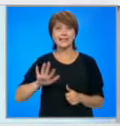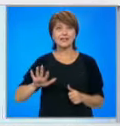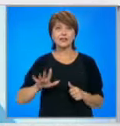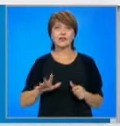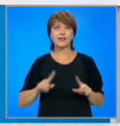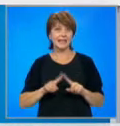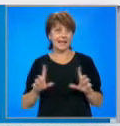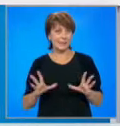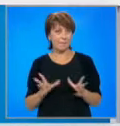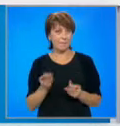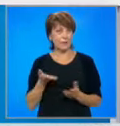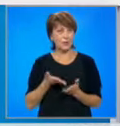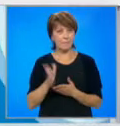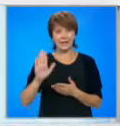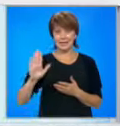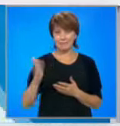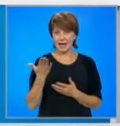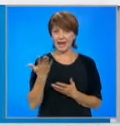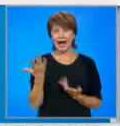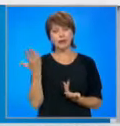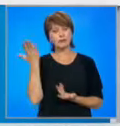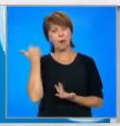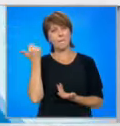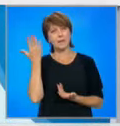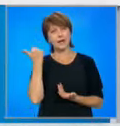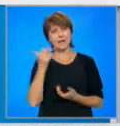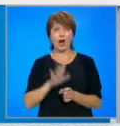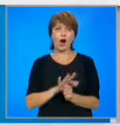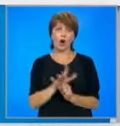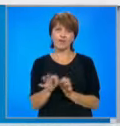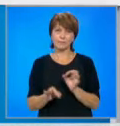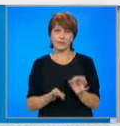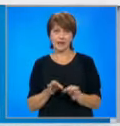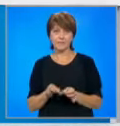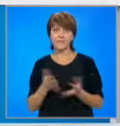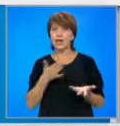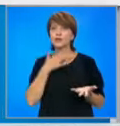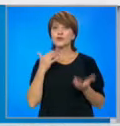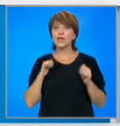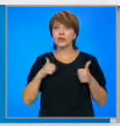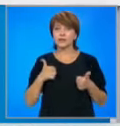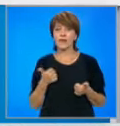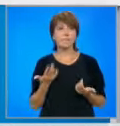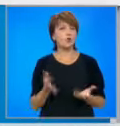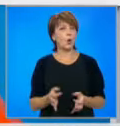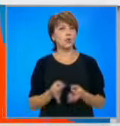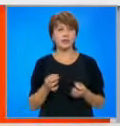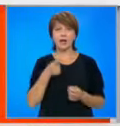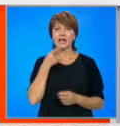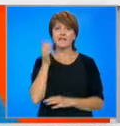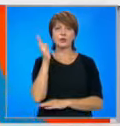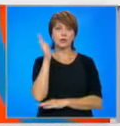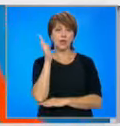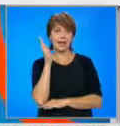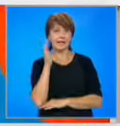не започна през май, както обикновено в годините преди COVID-пандемията. Отливът на чуждестранни туристи е сериозен, казват хотелиери